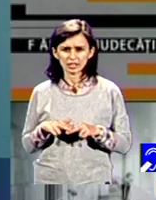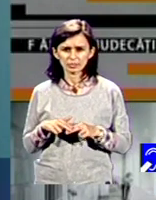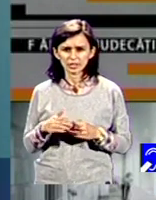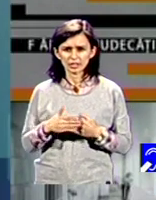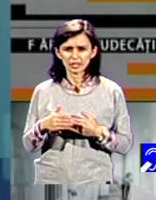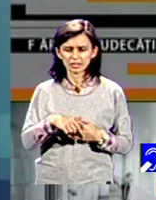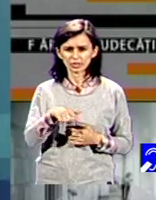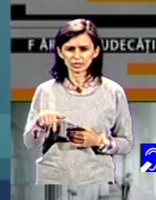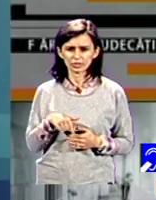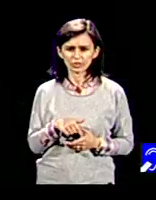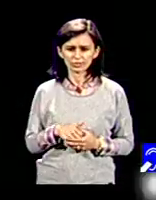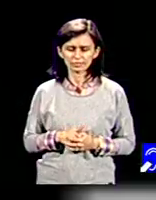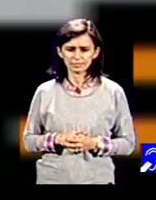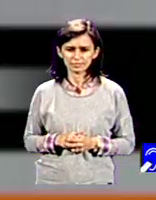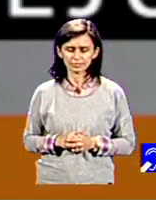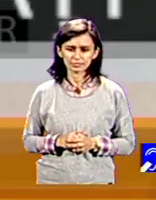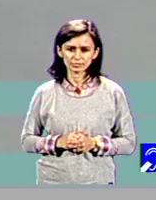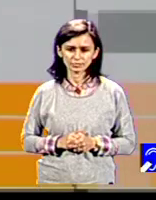continuă la TVR